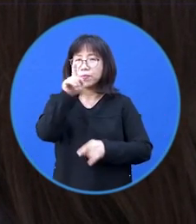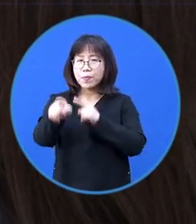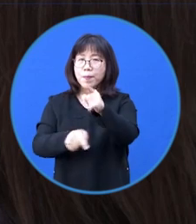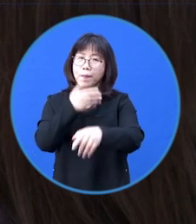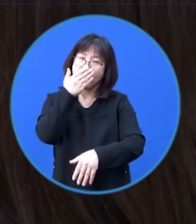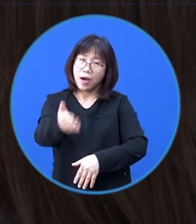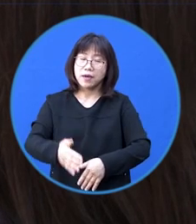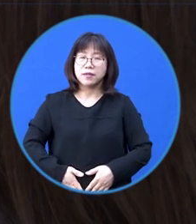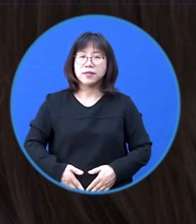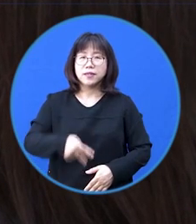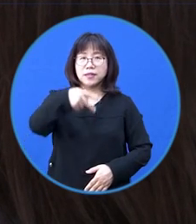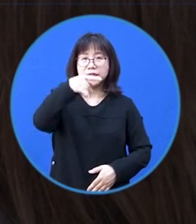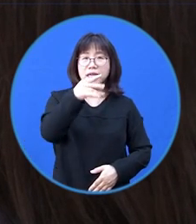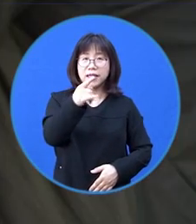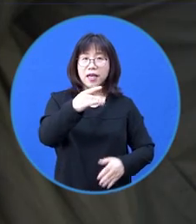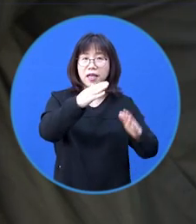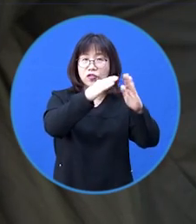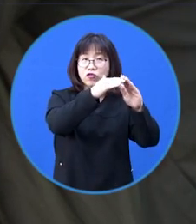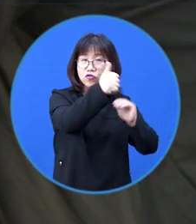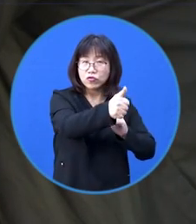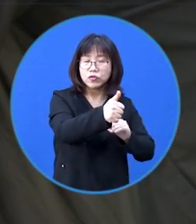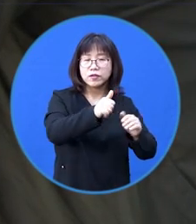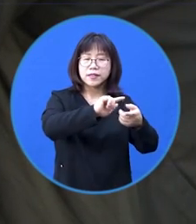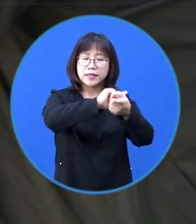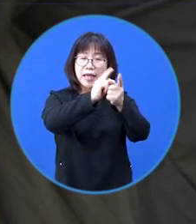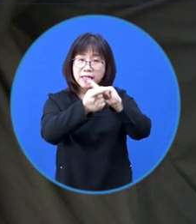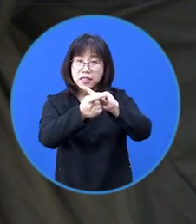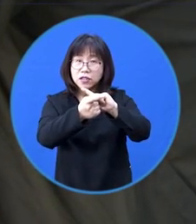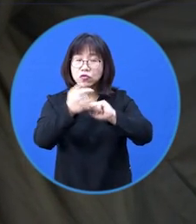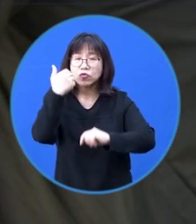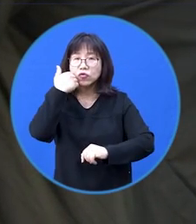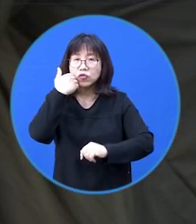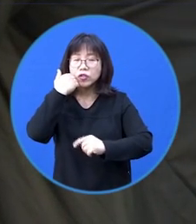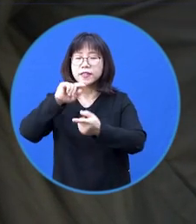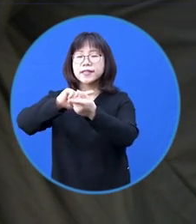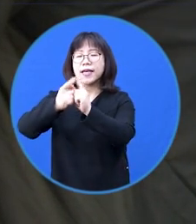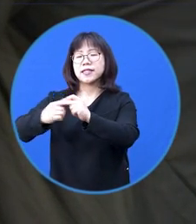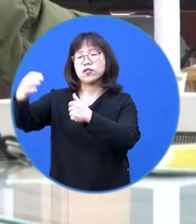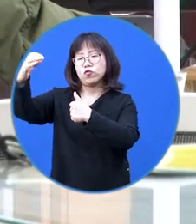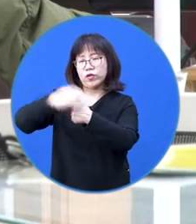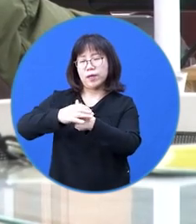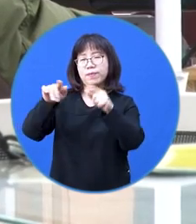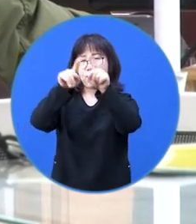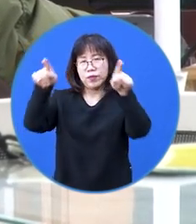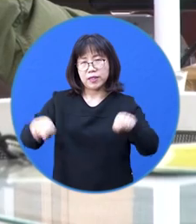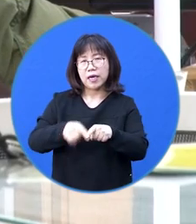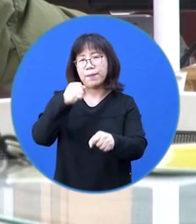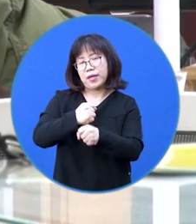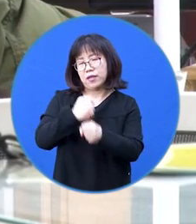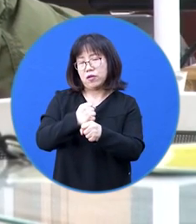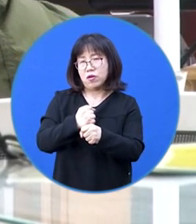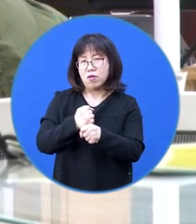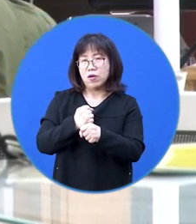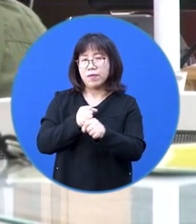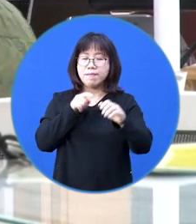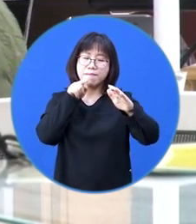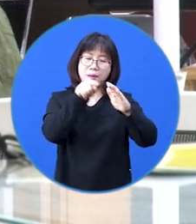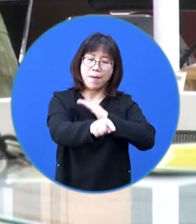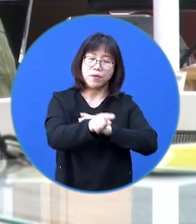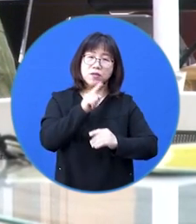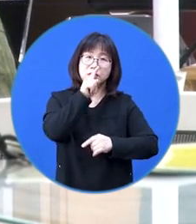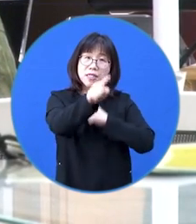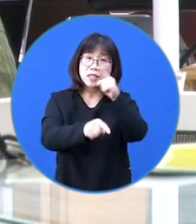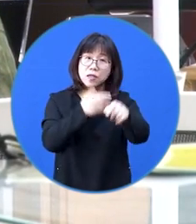가능합니다 세대주 대신 신청을 원할 경우 세대원이 나 대리인이 위임장을 작성해 방문 신청하면